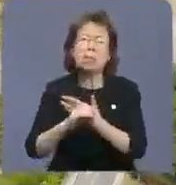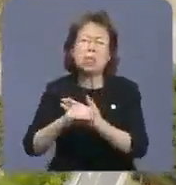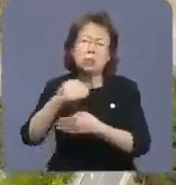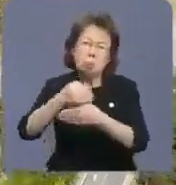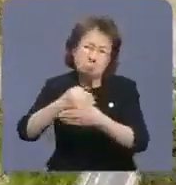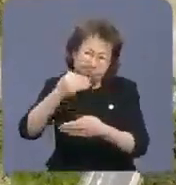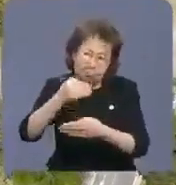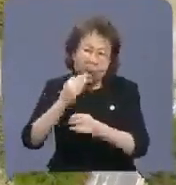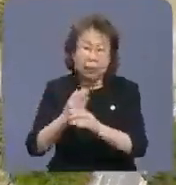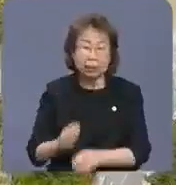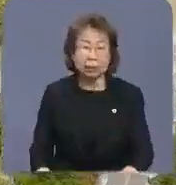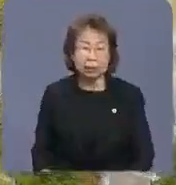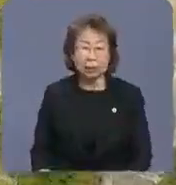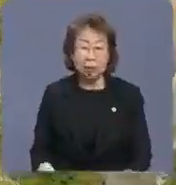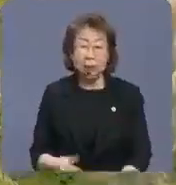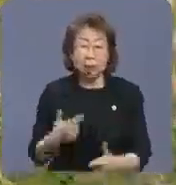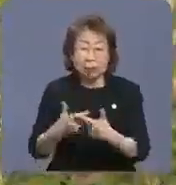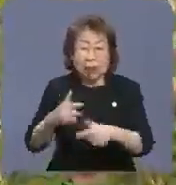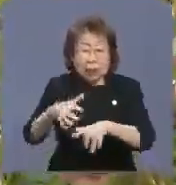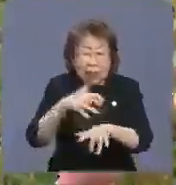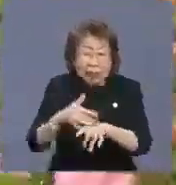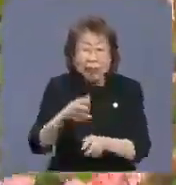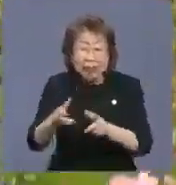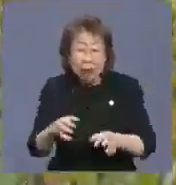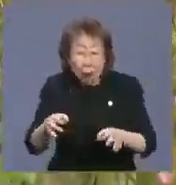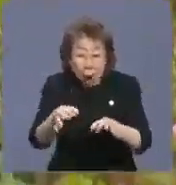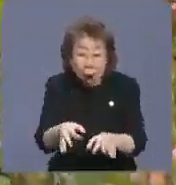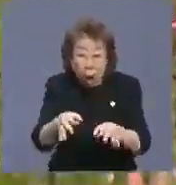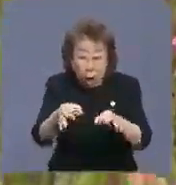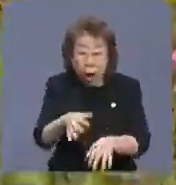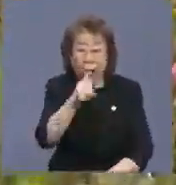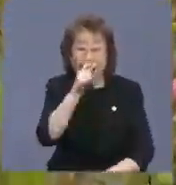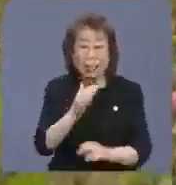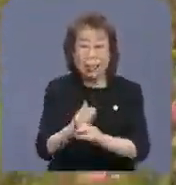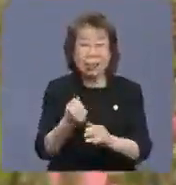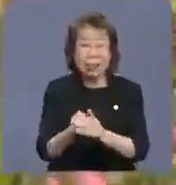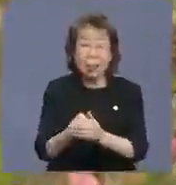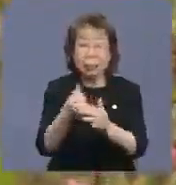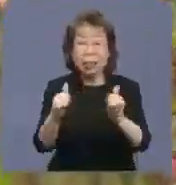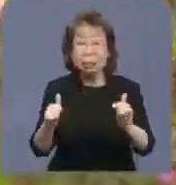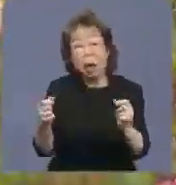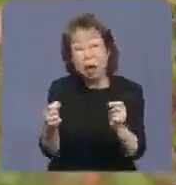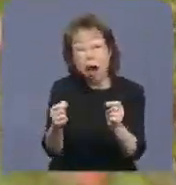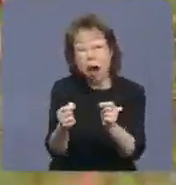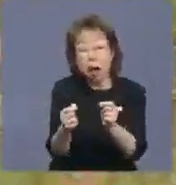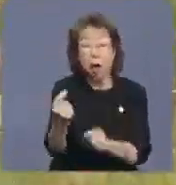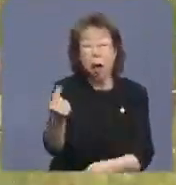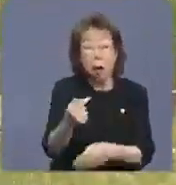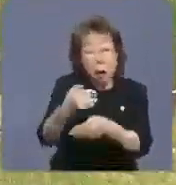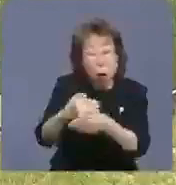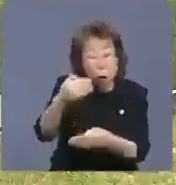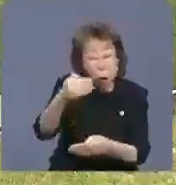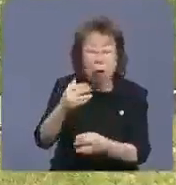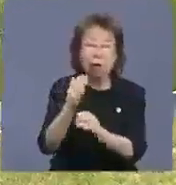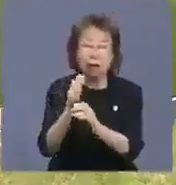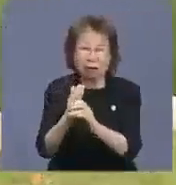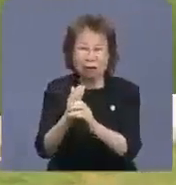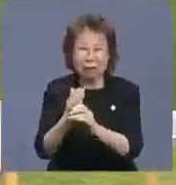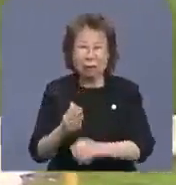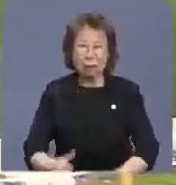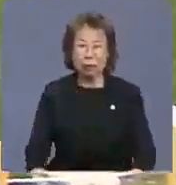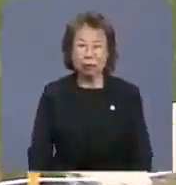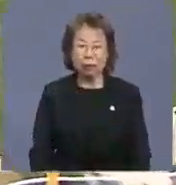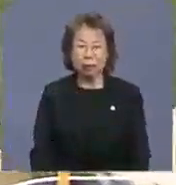수목원이 뜻 있는 부산 단체 기업의 착한 기부 에 힘입어 시민 곁으로 바가 오고 있습니다 kbs